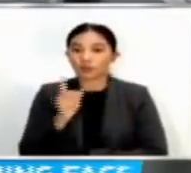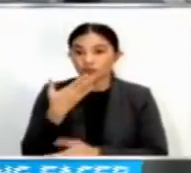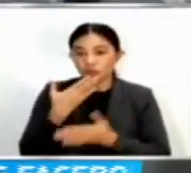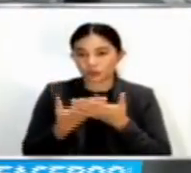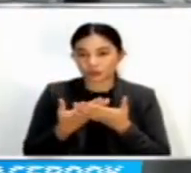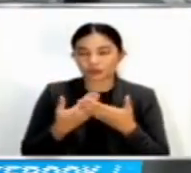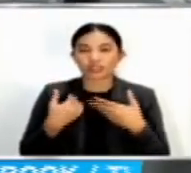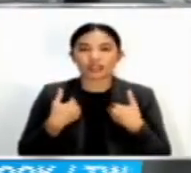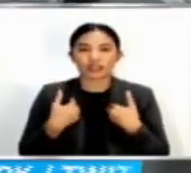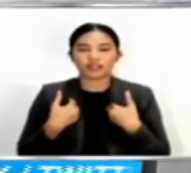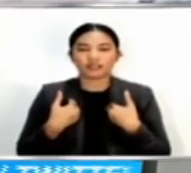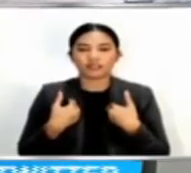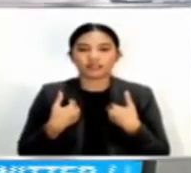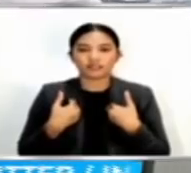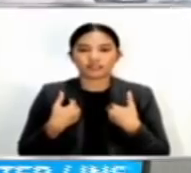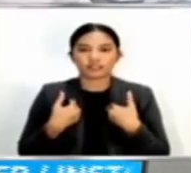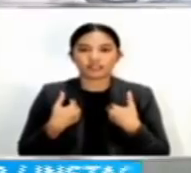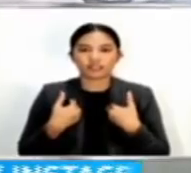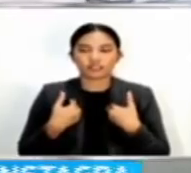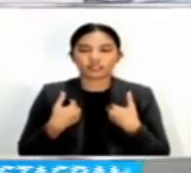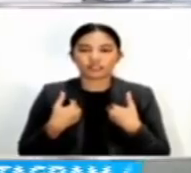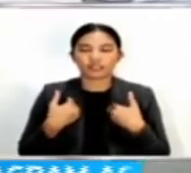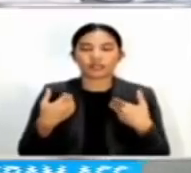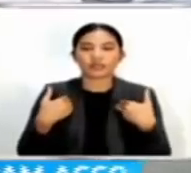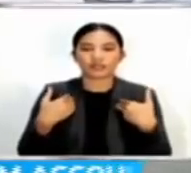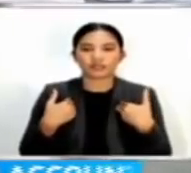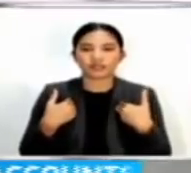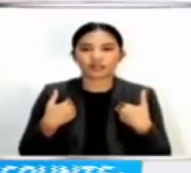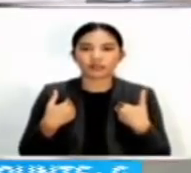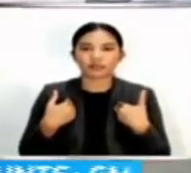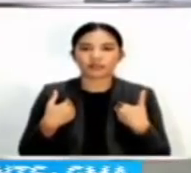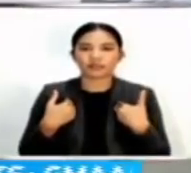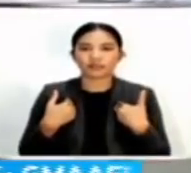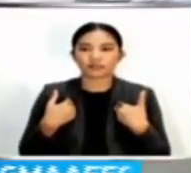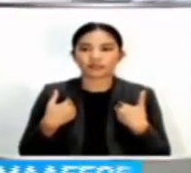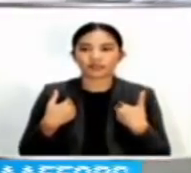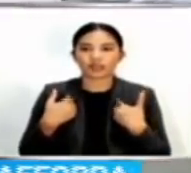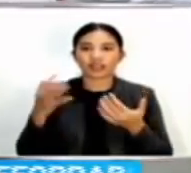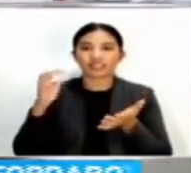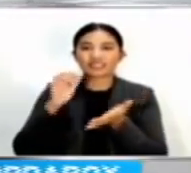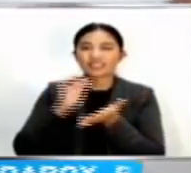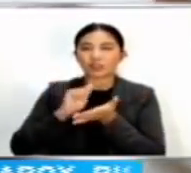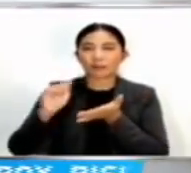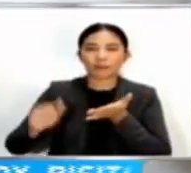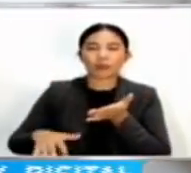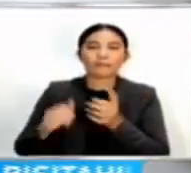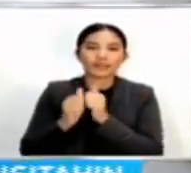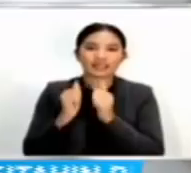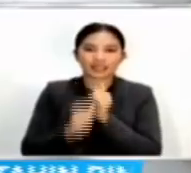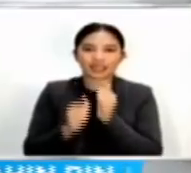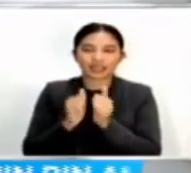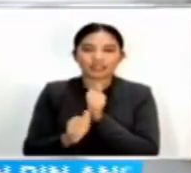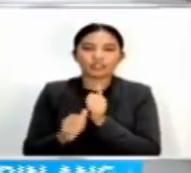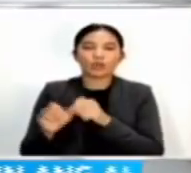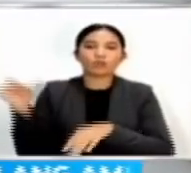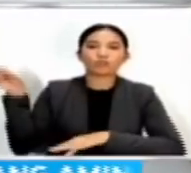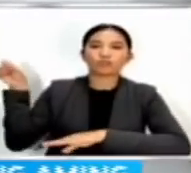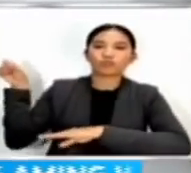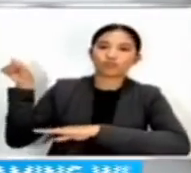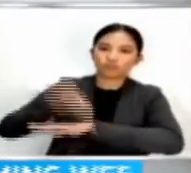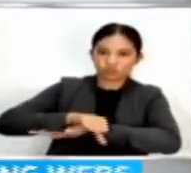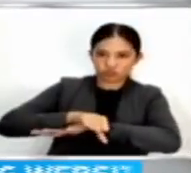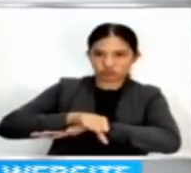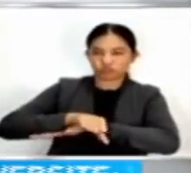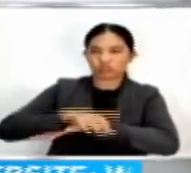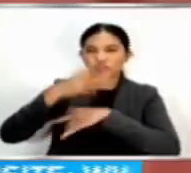tayong sakit na natanggal sa balat ng lupa. Ito po ay ang smallpox. Right. And there